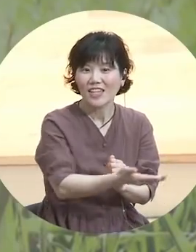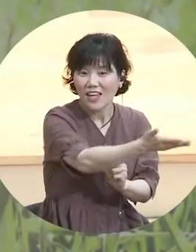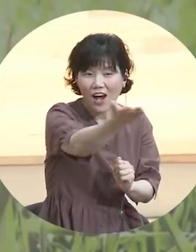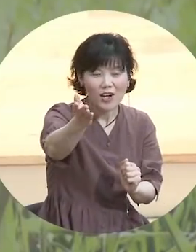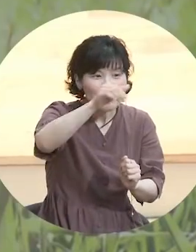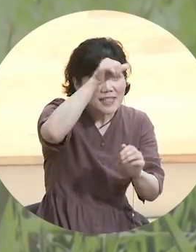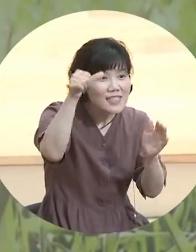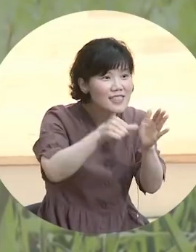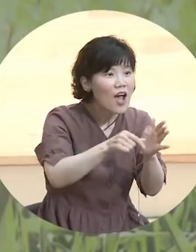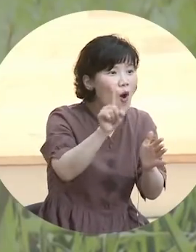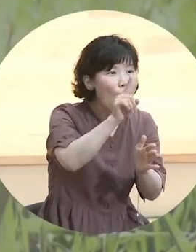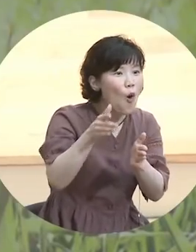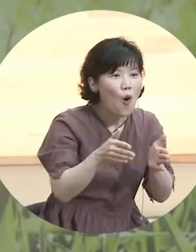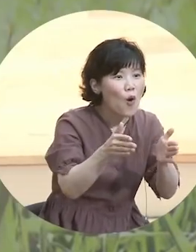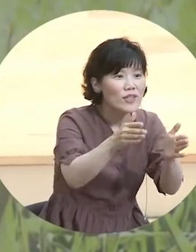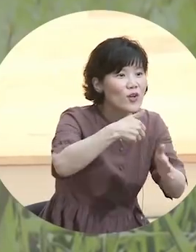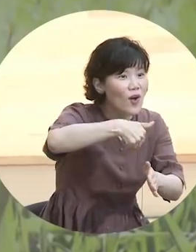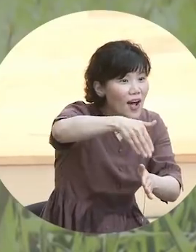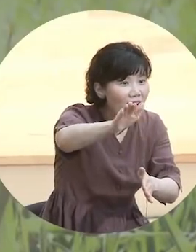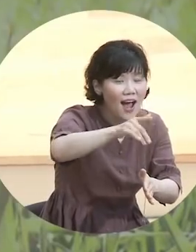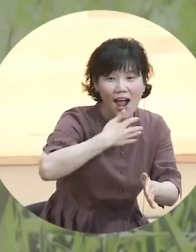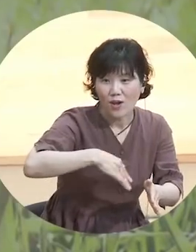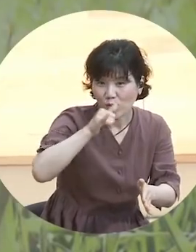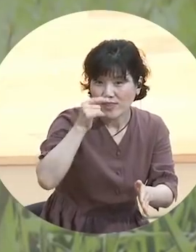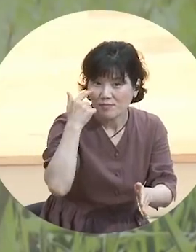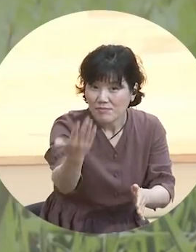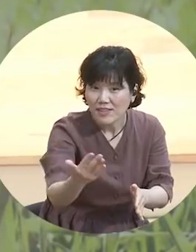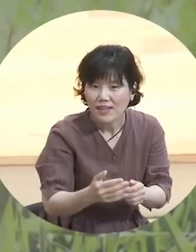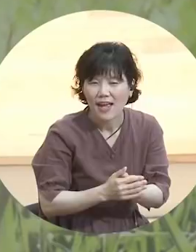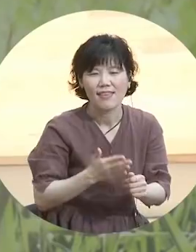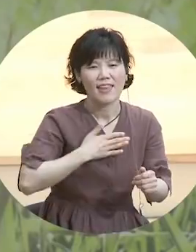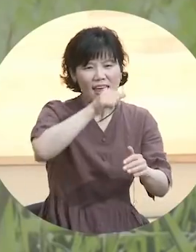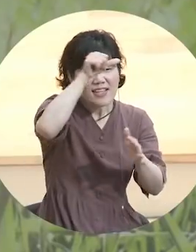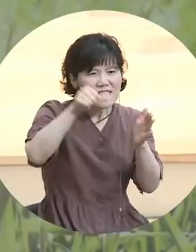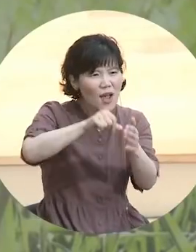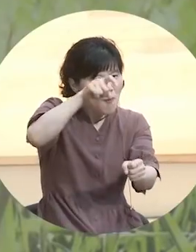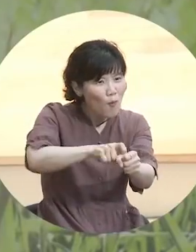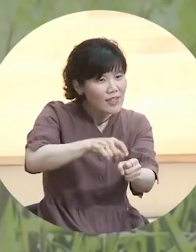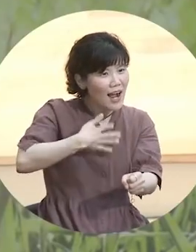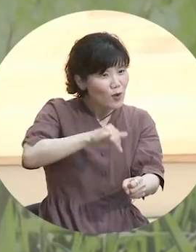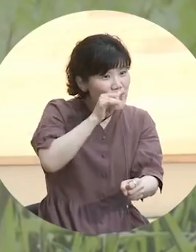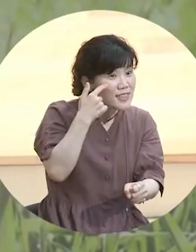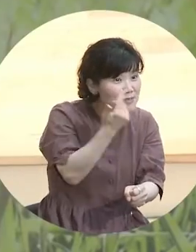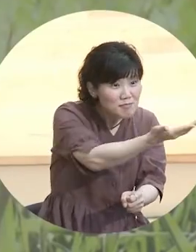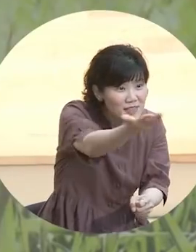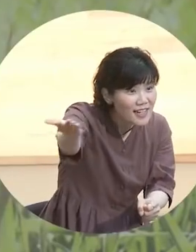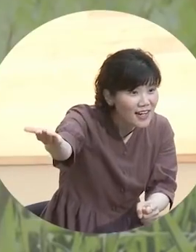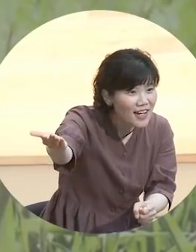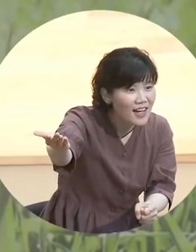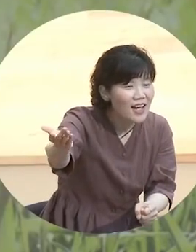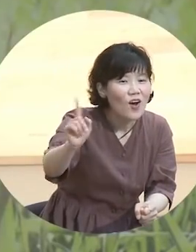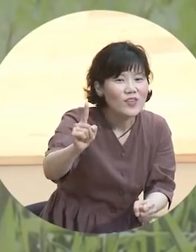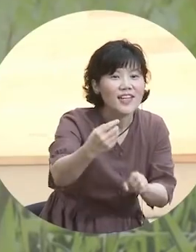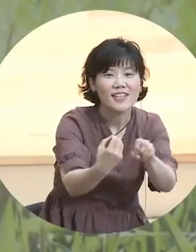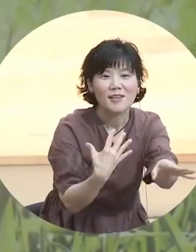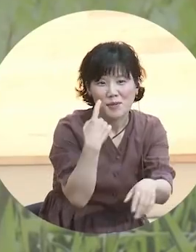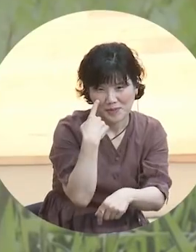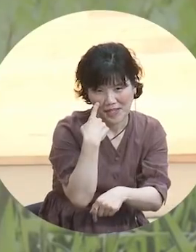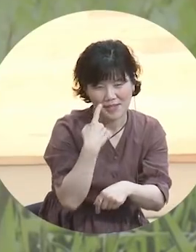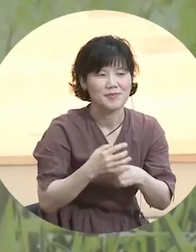여러분 인생이 지금 어디로 가야 될지를 알고 계시나요? 내 인생의 목적지를 알고 계시는가, 그 질문을 지금 하고 있는